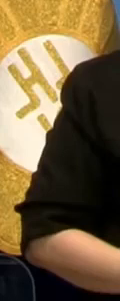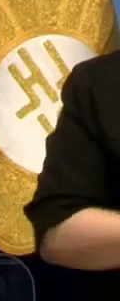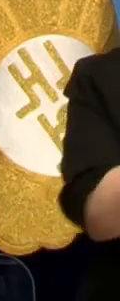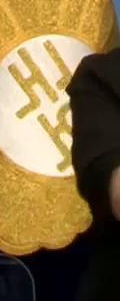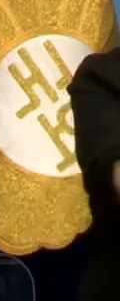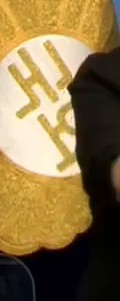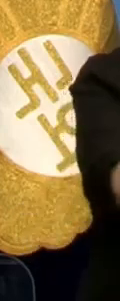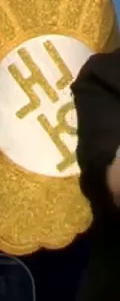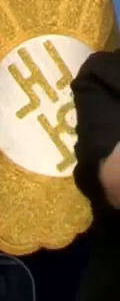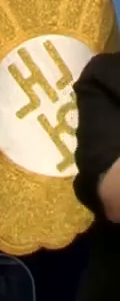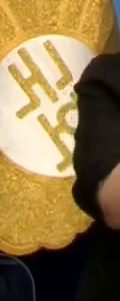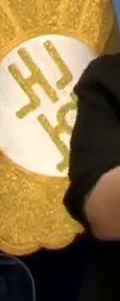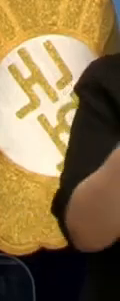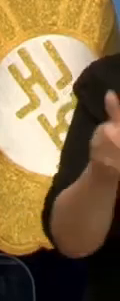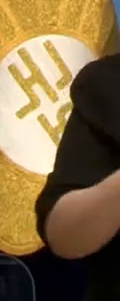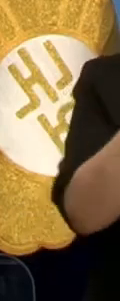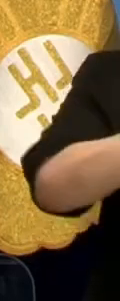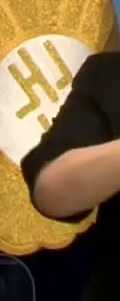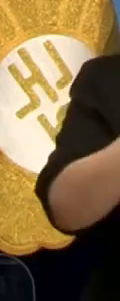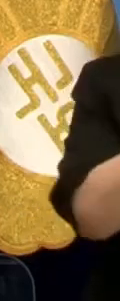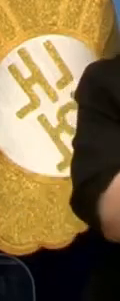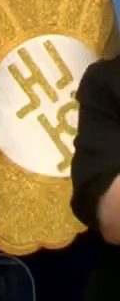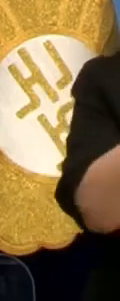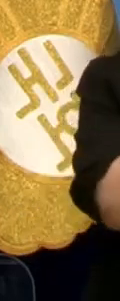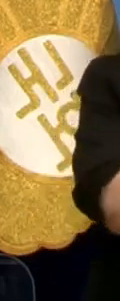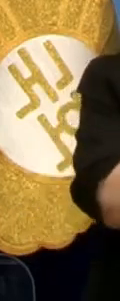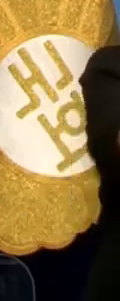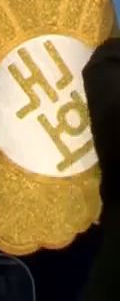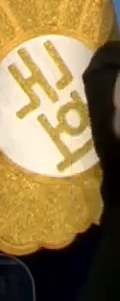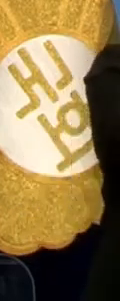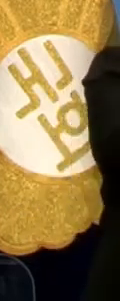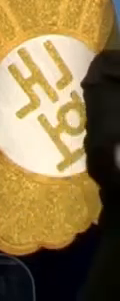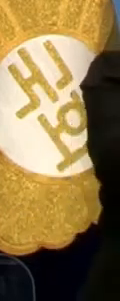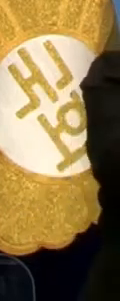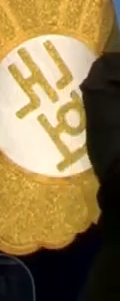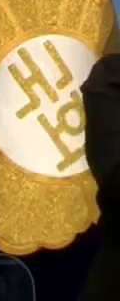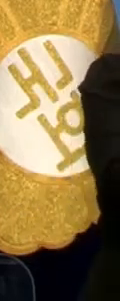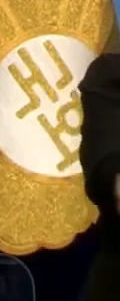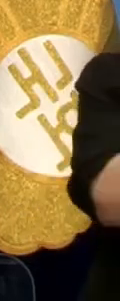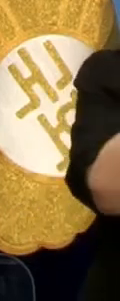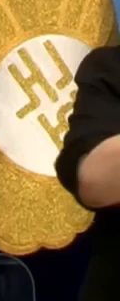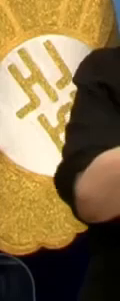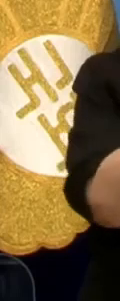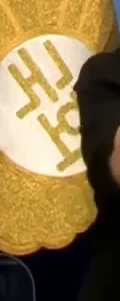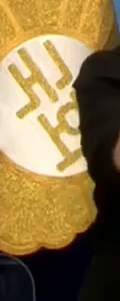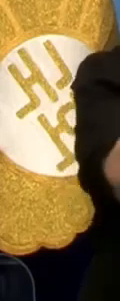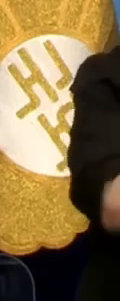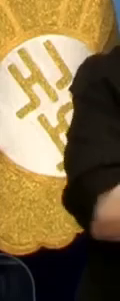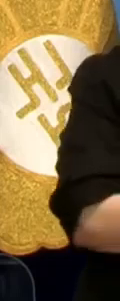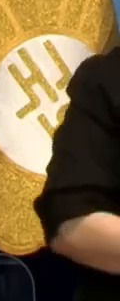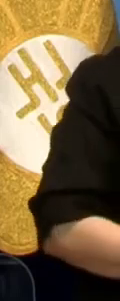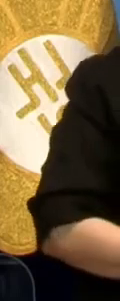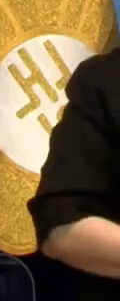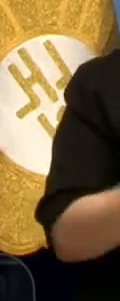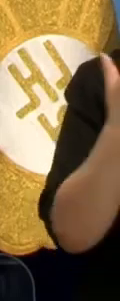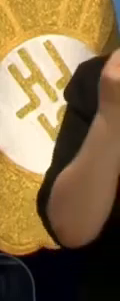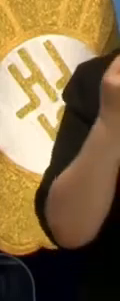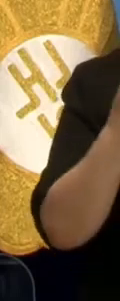성남시와 경기도에서 시행 중인 청년 기본소득 그리고 농민 기본소득 이 두 가지도